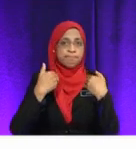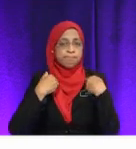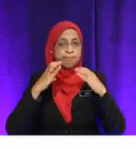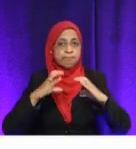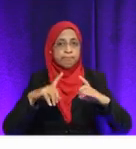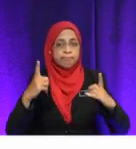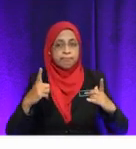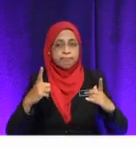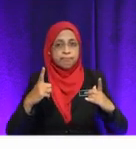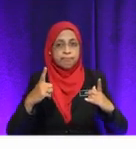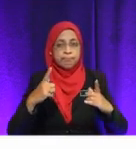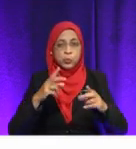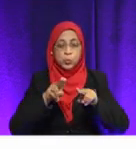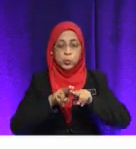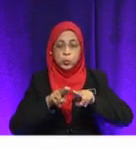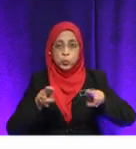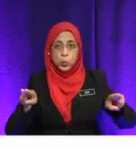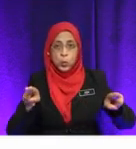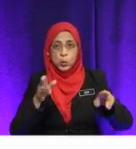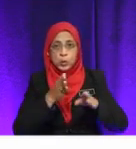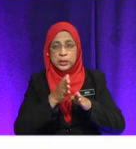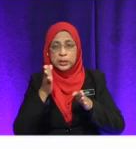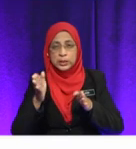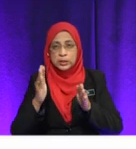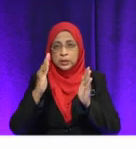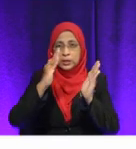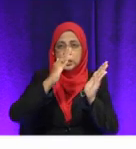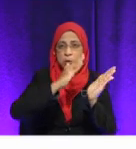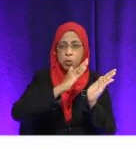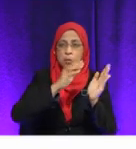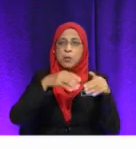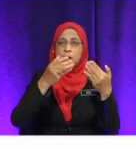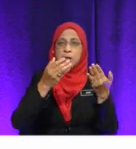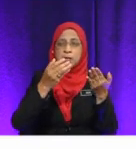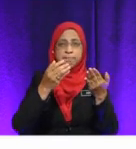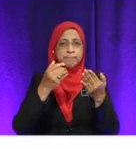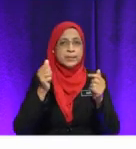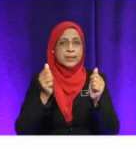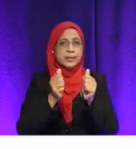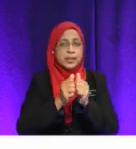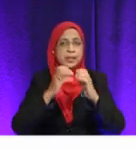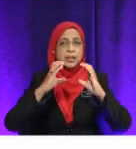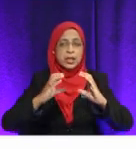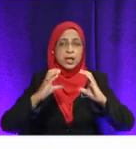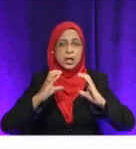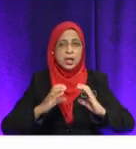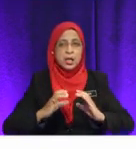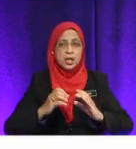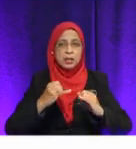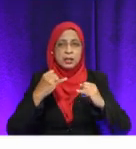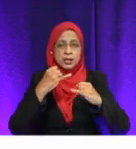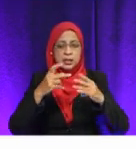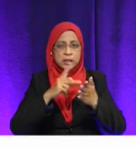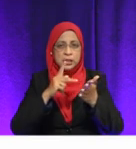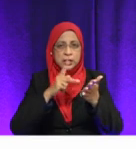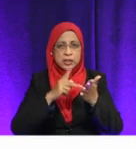Sisi dan permukaan yang serong boleh dikenal pasti dengan mengambil ukuran ujung permukaan satah